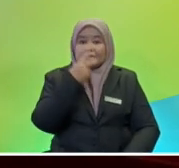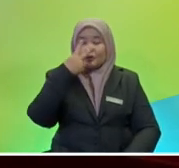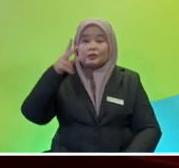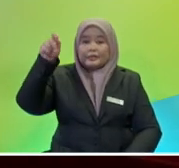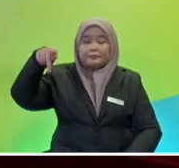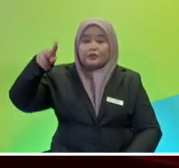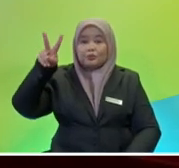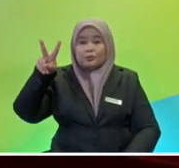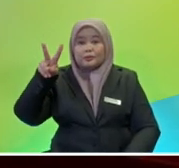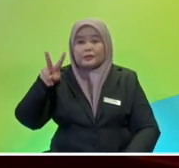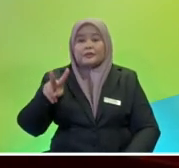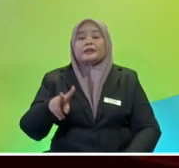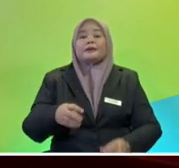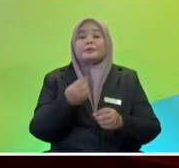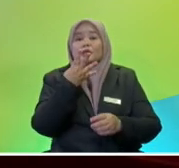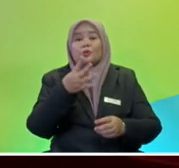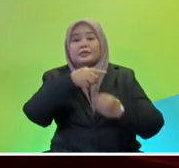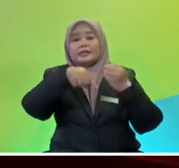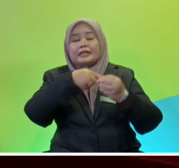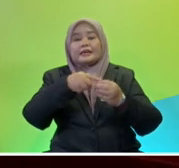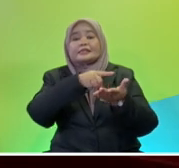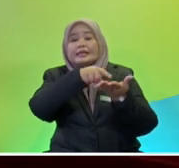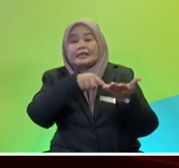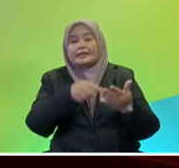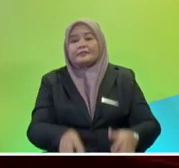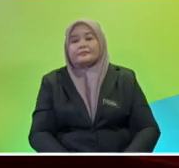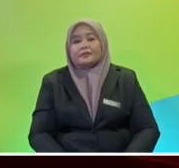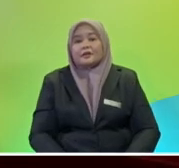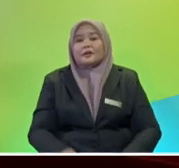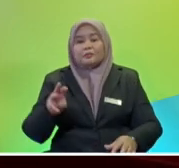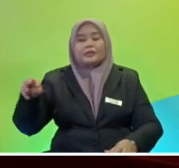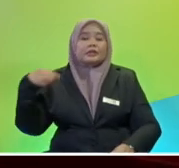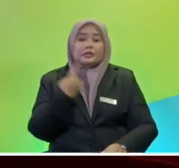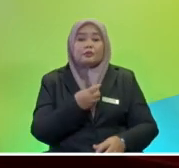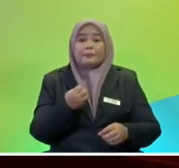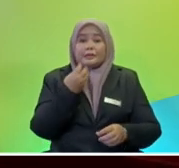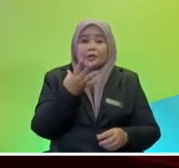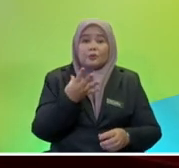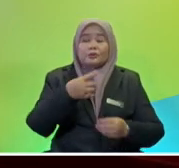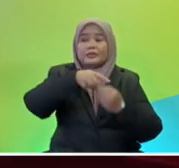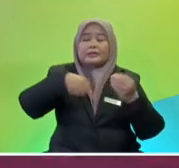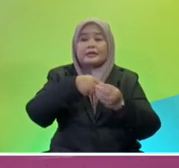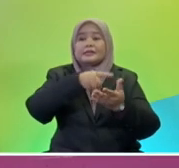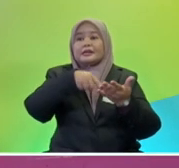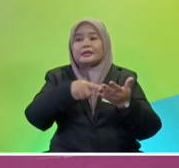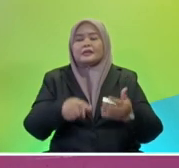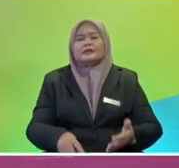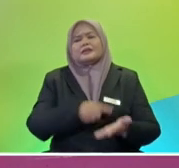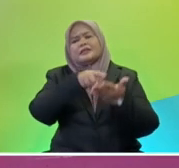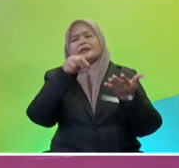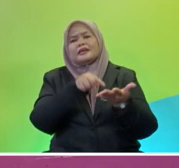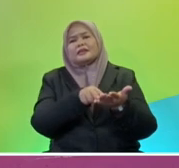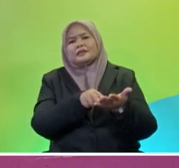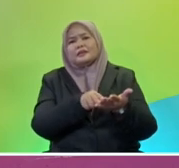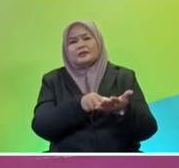menerangkan kefahaman tentang zakat Nah jadi kita tengok karena murid kita ini dia boleh Terangkan pasal zakat ih zakat nih